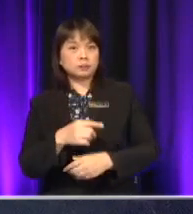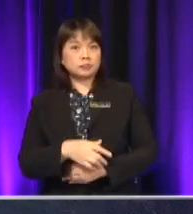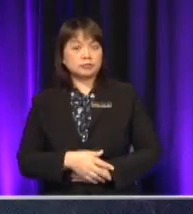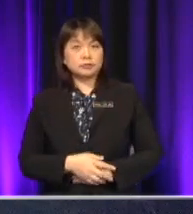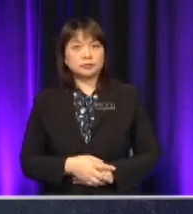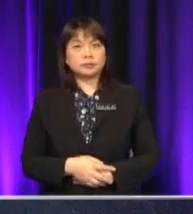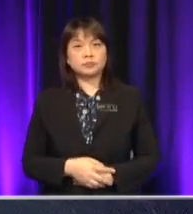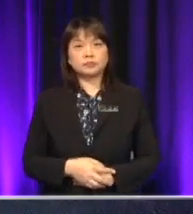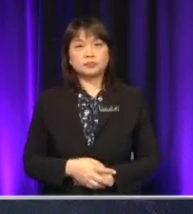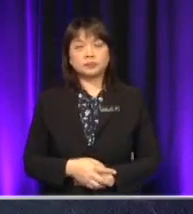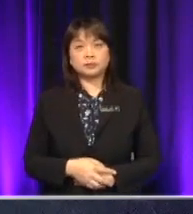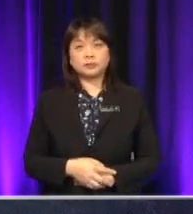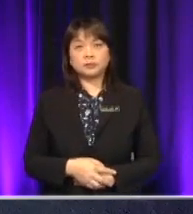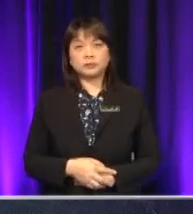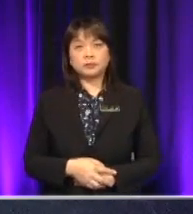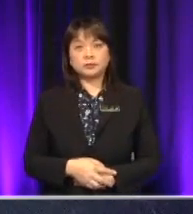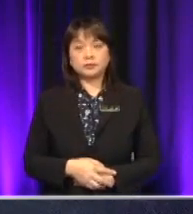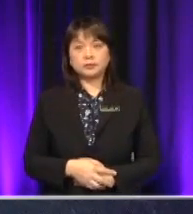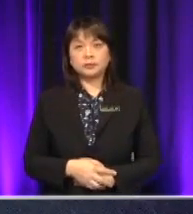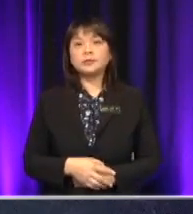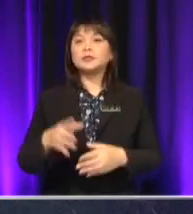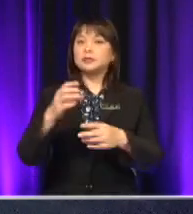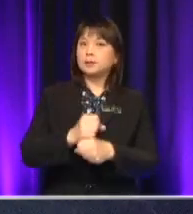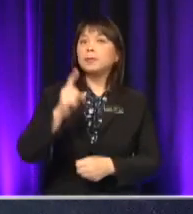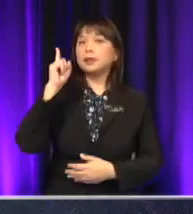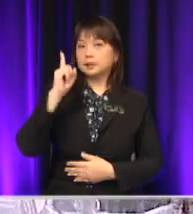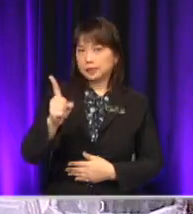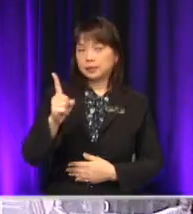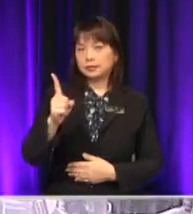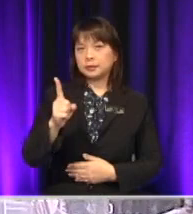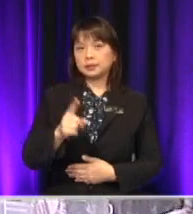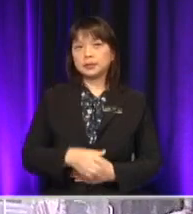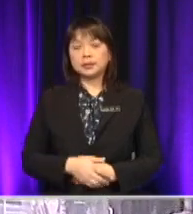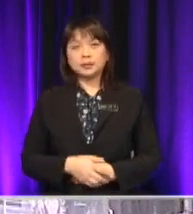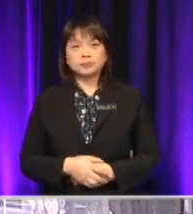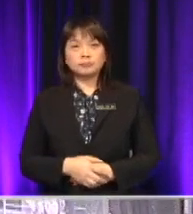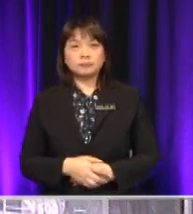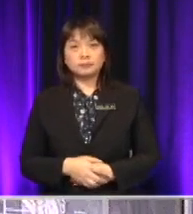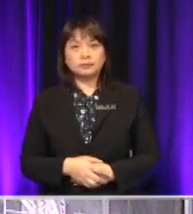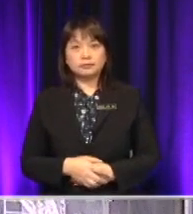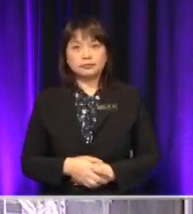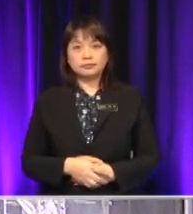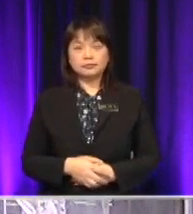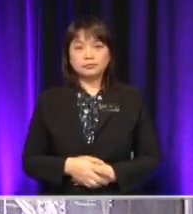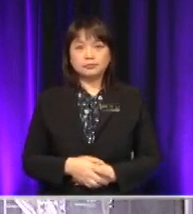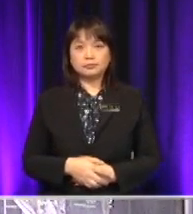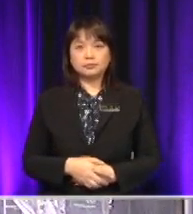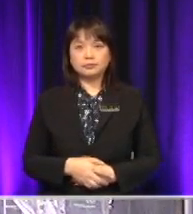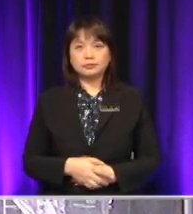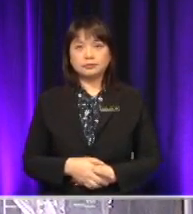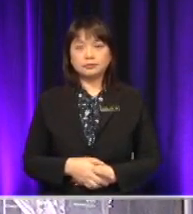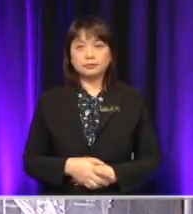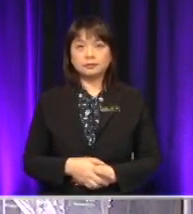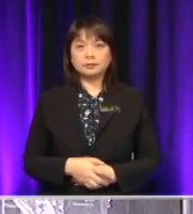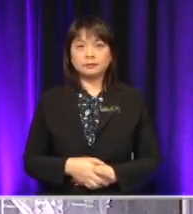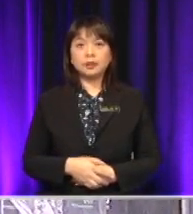Jadi cikgu bagi satu reward untuk Hanif. Saya dapat satu coklat di sini. Baiklah, sambil saya nak makan coklat sikit. Tak boleh.